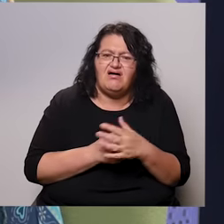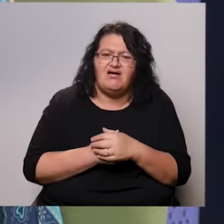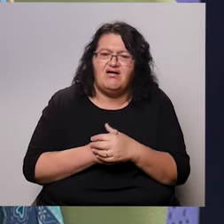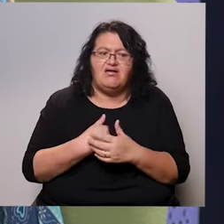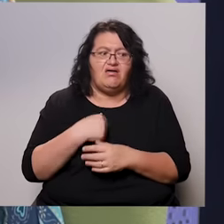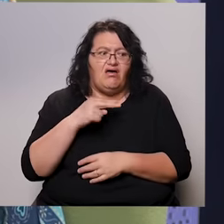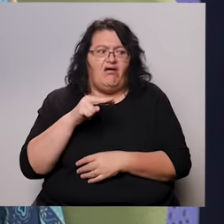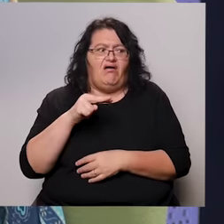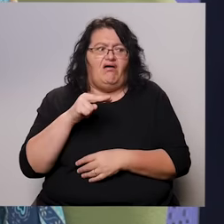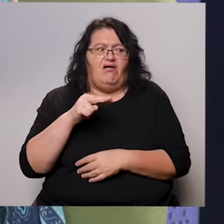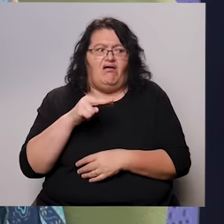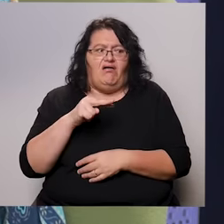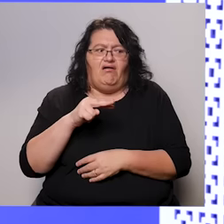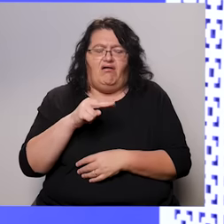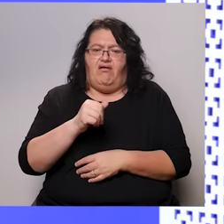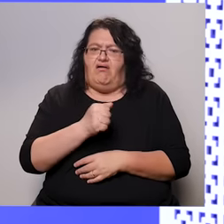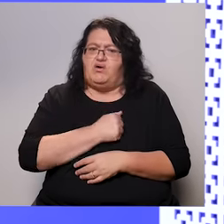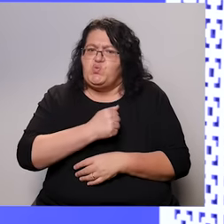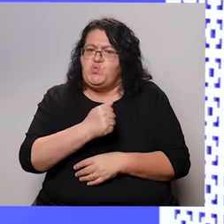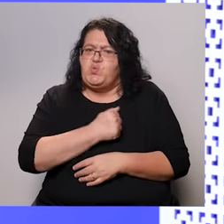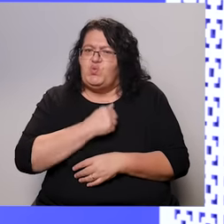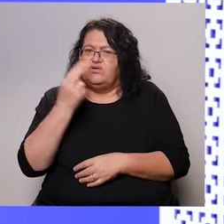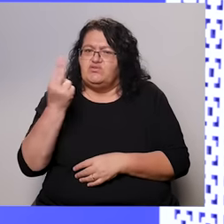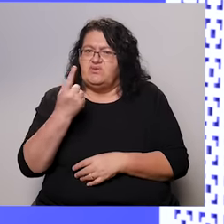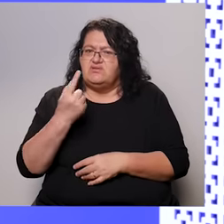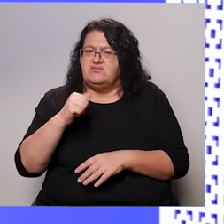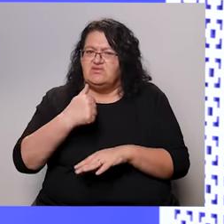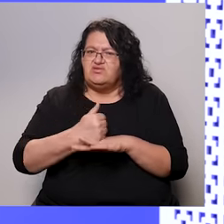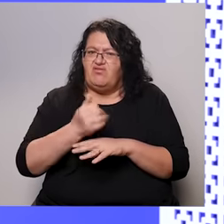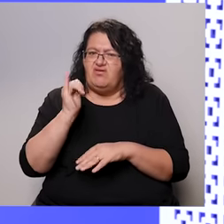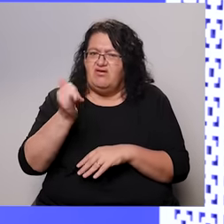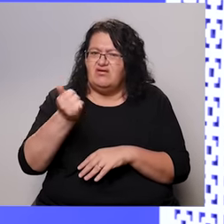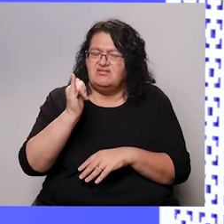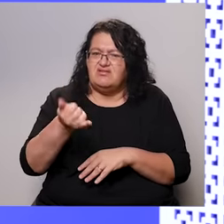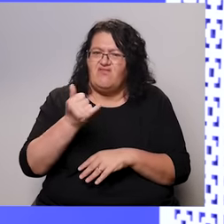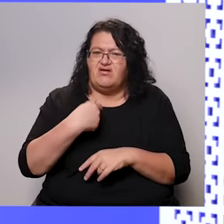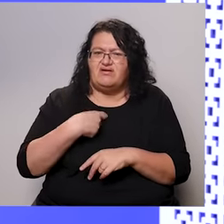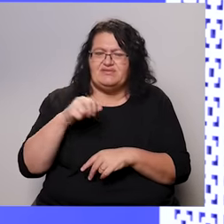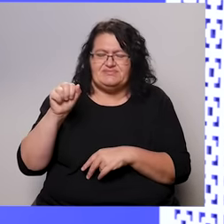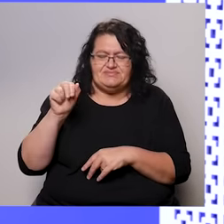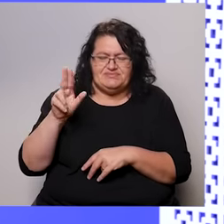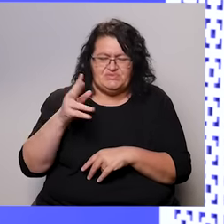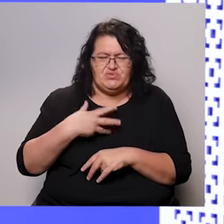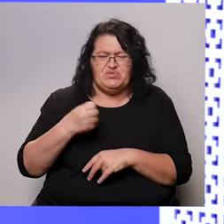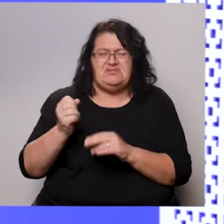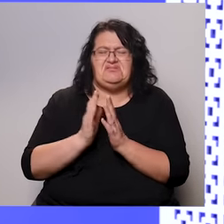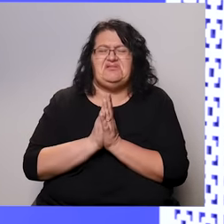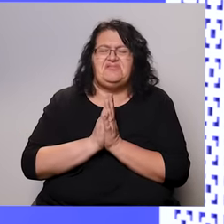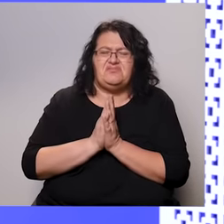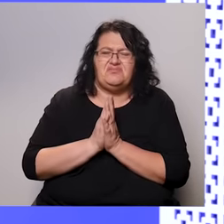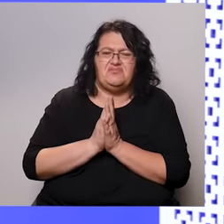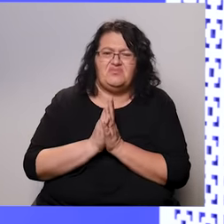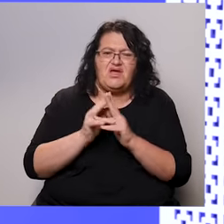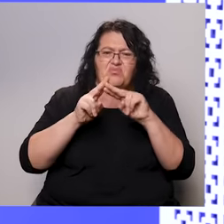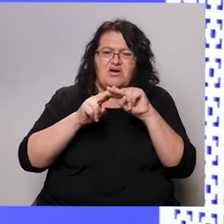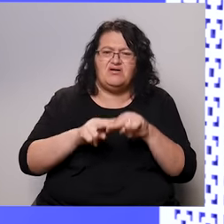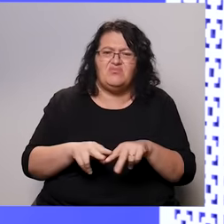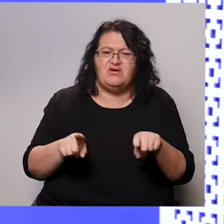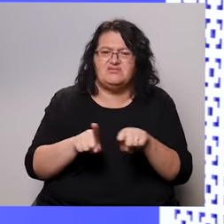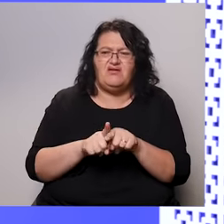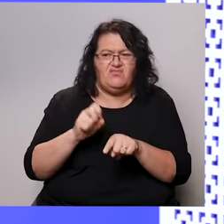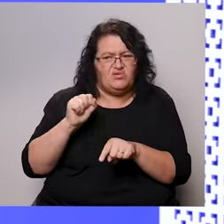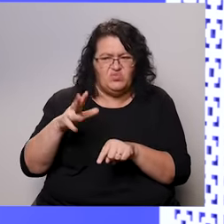Când am auzit cuvintele astea, m-a luat o frică. Și am zis, Doamne, nu-l iei. Am rămas în aceeași